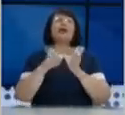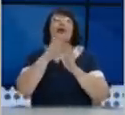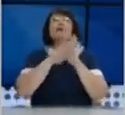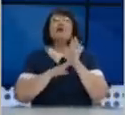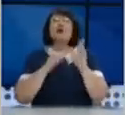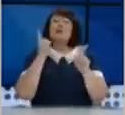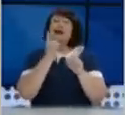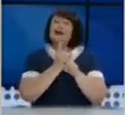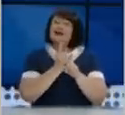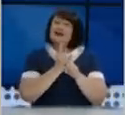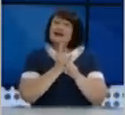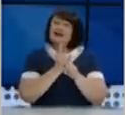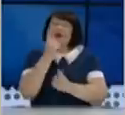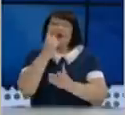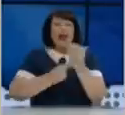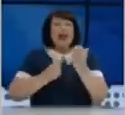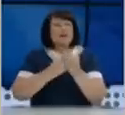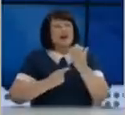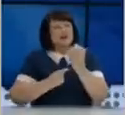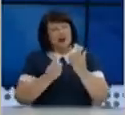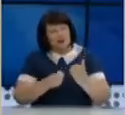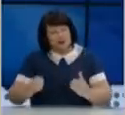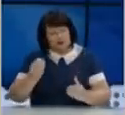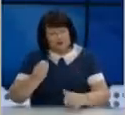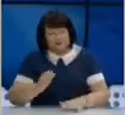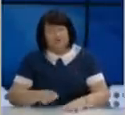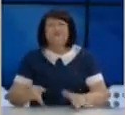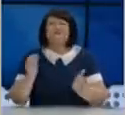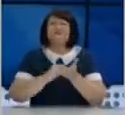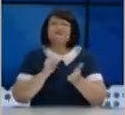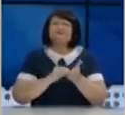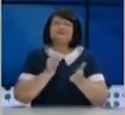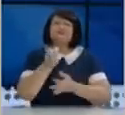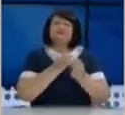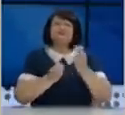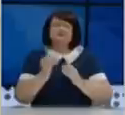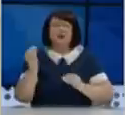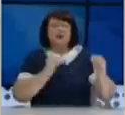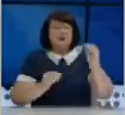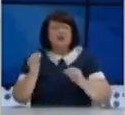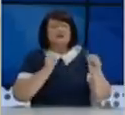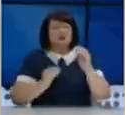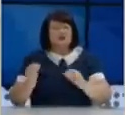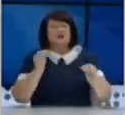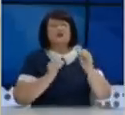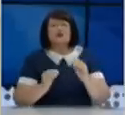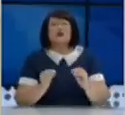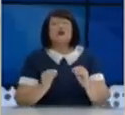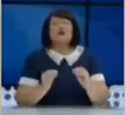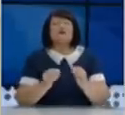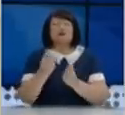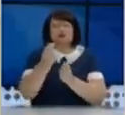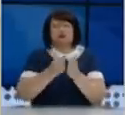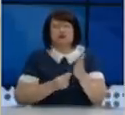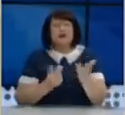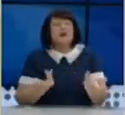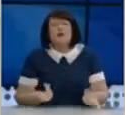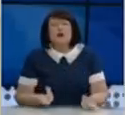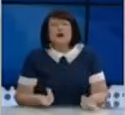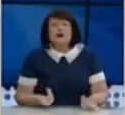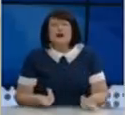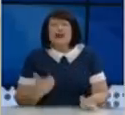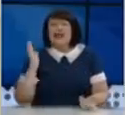για να καλύψει τις αδυναμίες σας. Εξαγγέλλεται ξανά και ξανά προμήθειες που έχουν ανακοινωθεί πολλές φορές. Σας το είπα